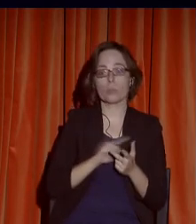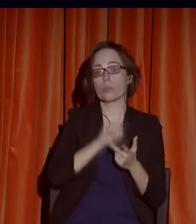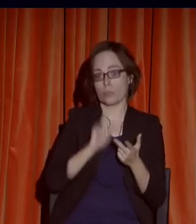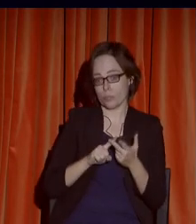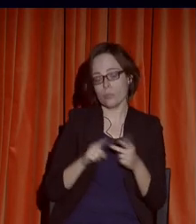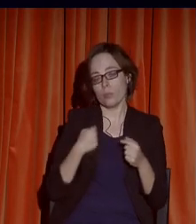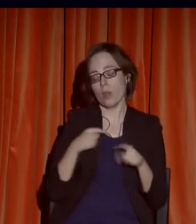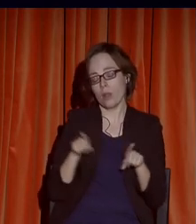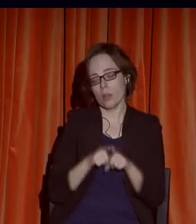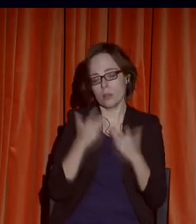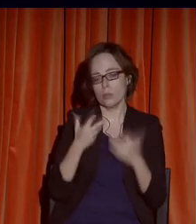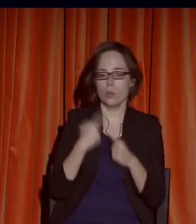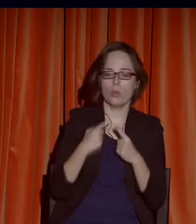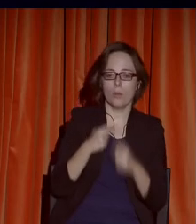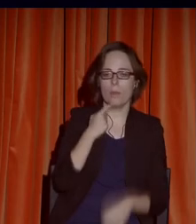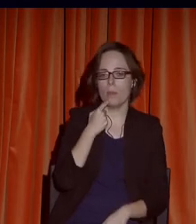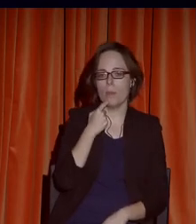mówić troszeczkę też o